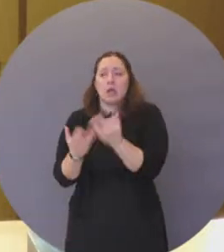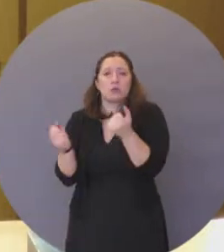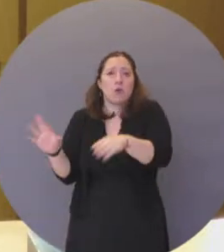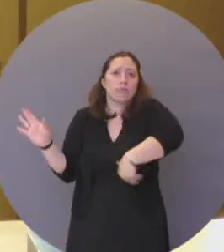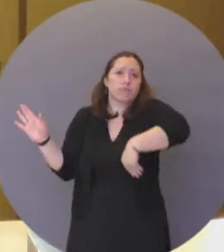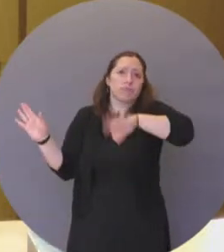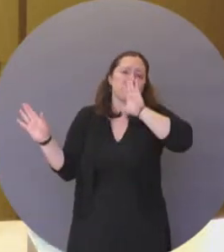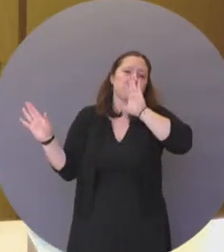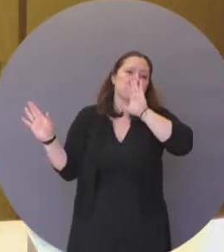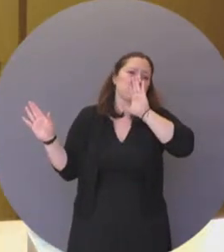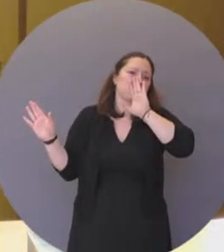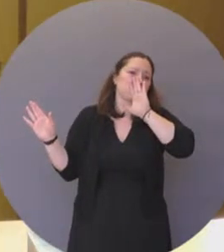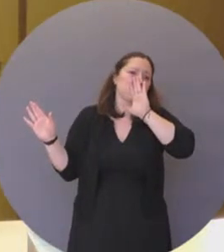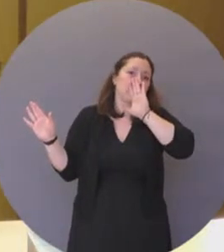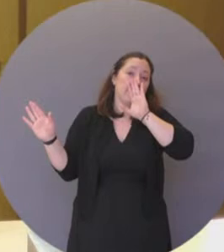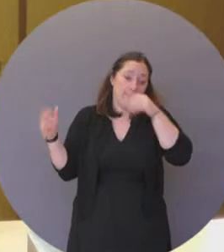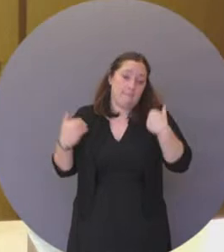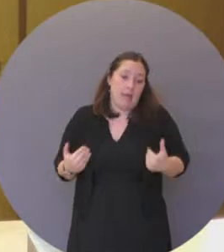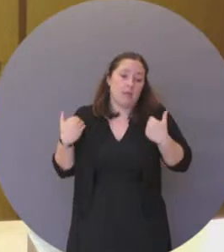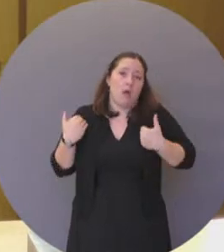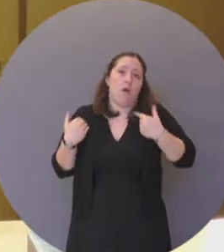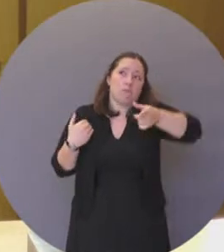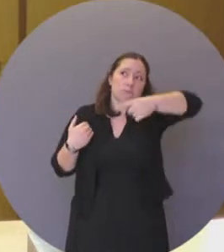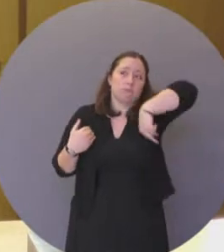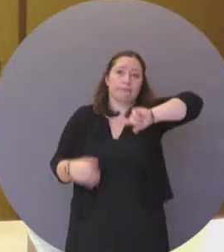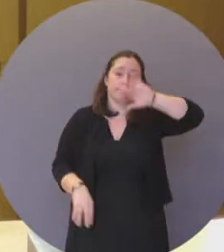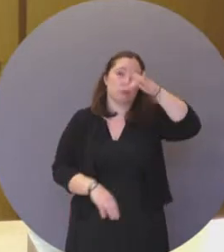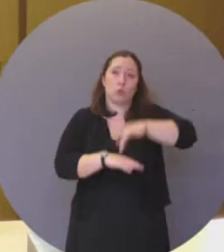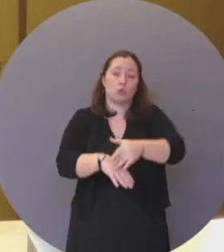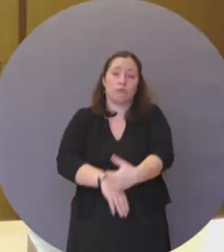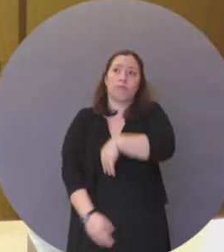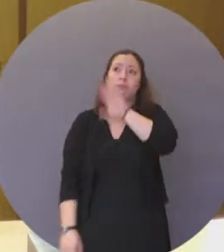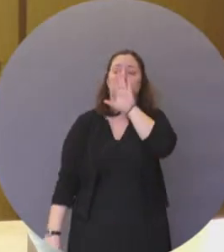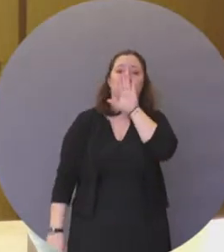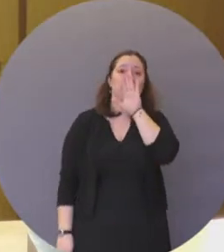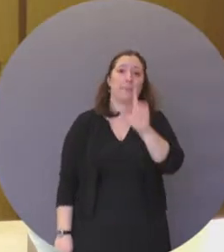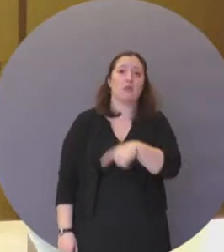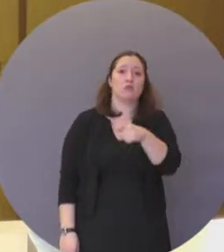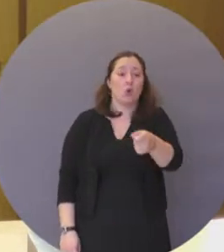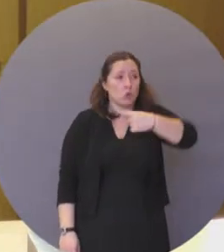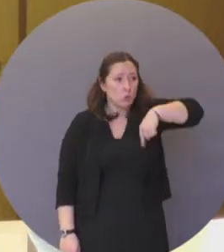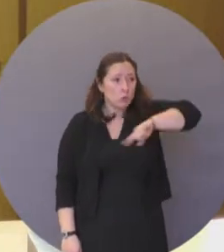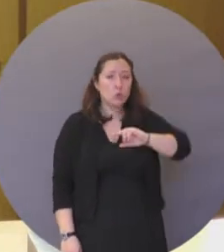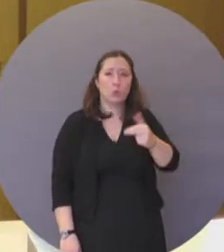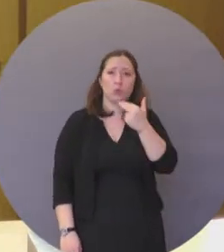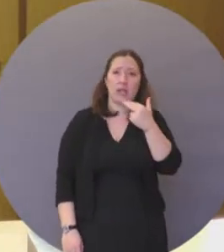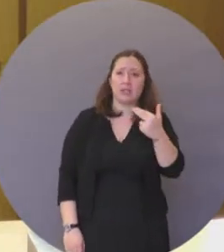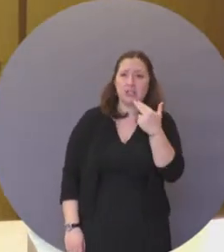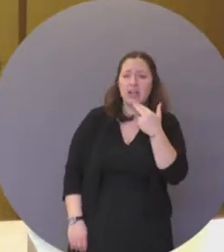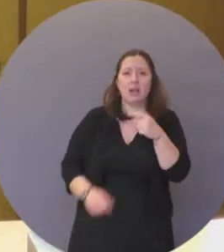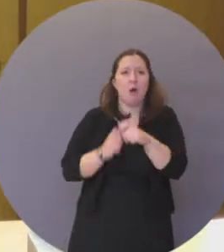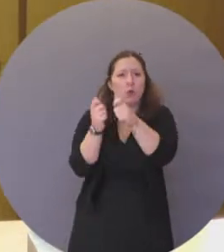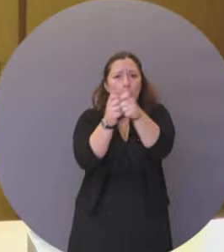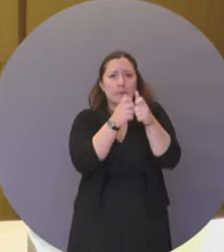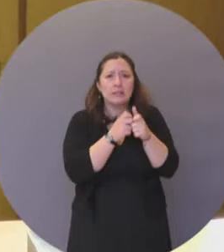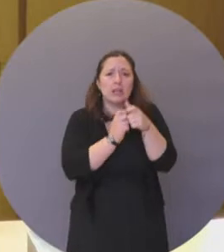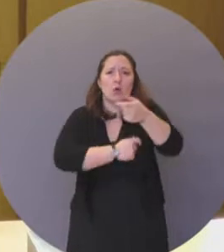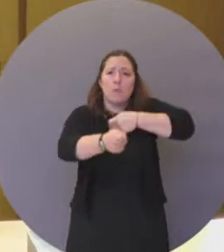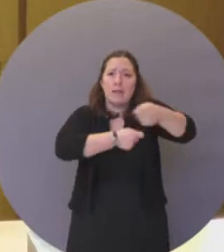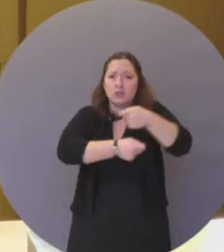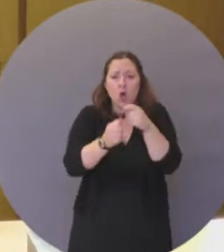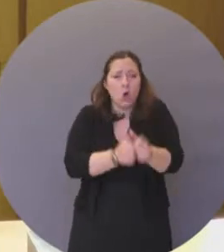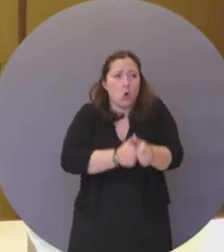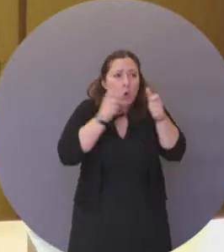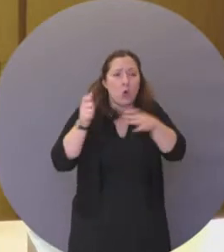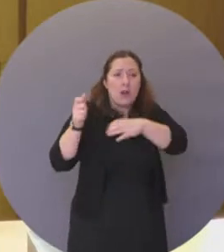se révéler nous touche de plein fouet nous usagers entreprises artisans commerçants collectivités etc